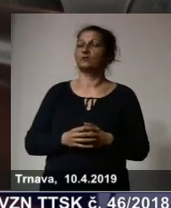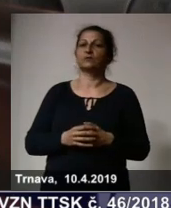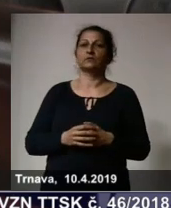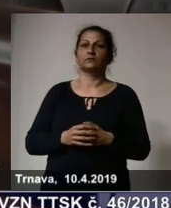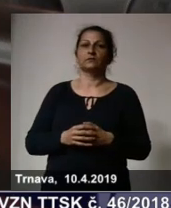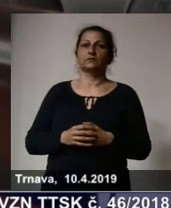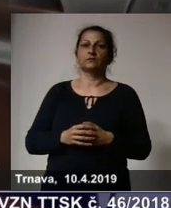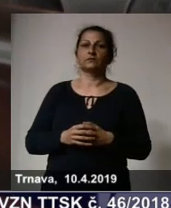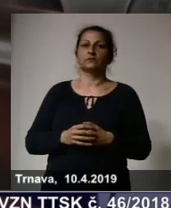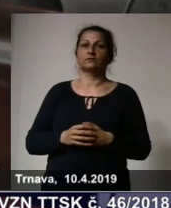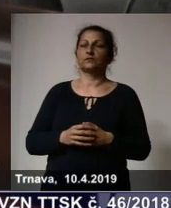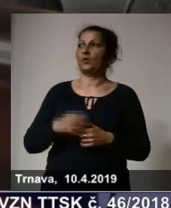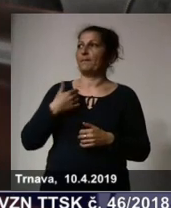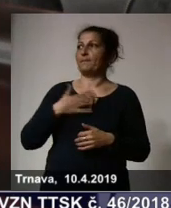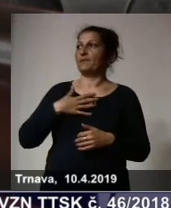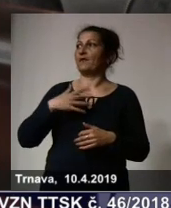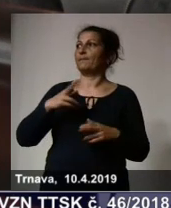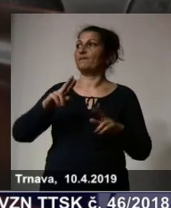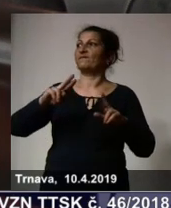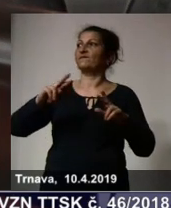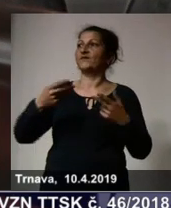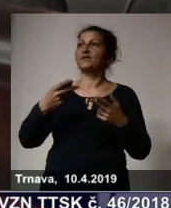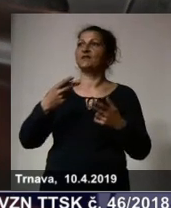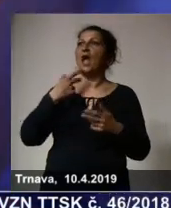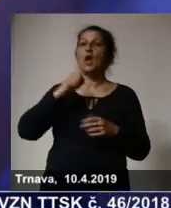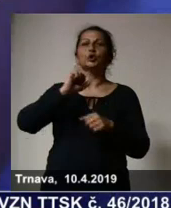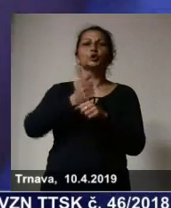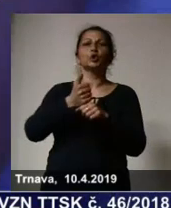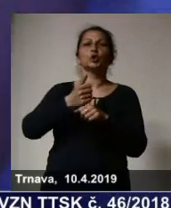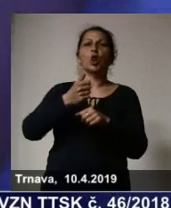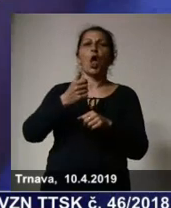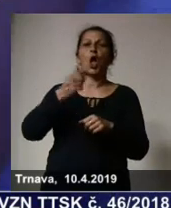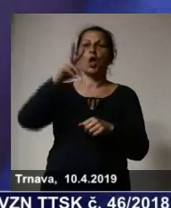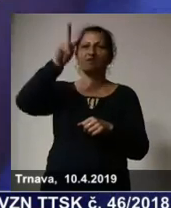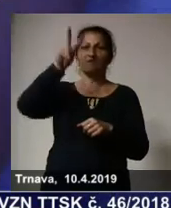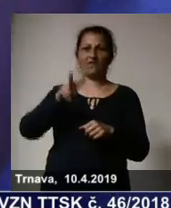Je tu výzva rímska dvojka